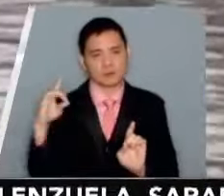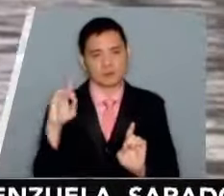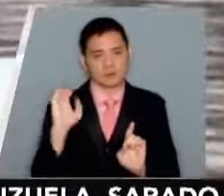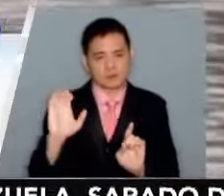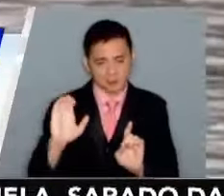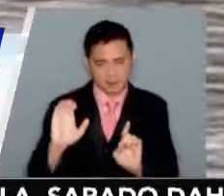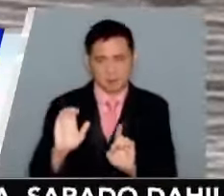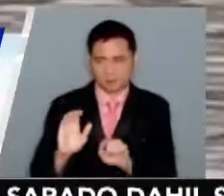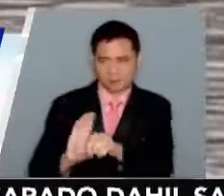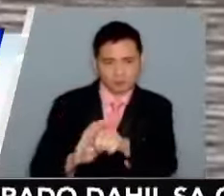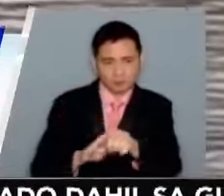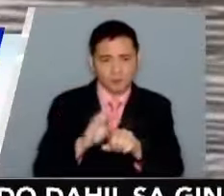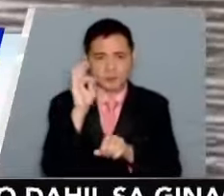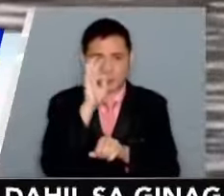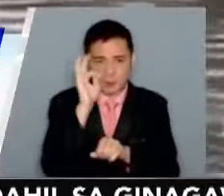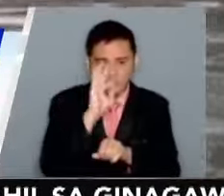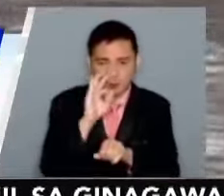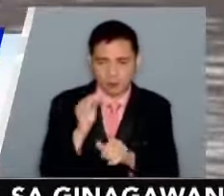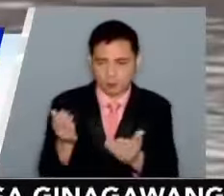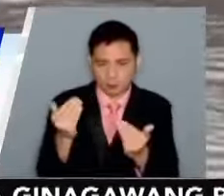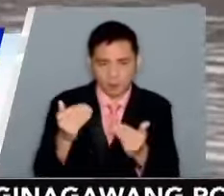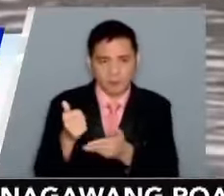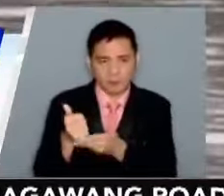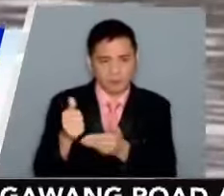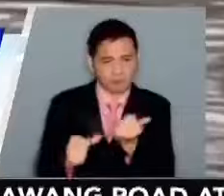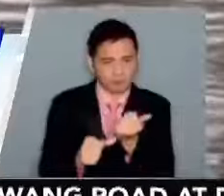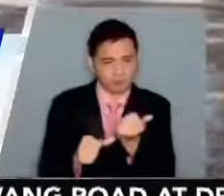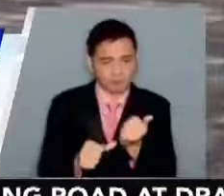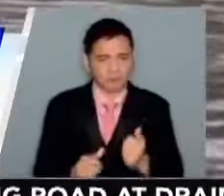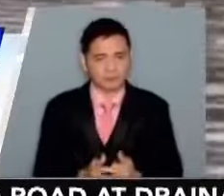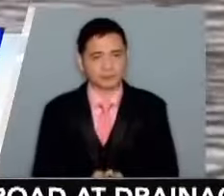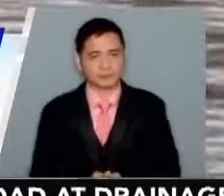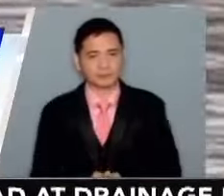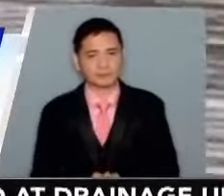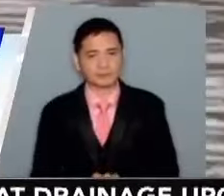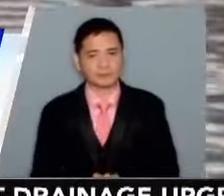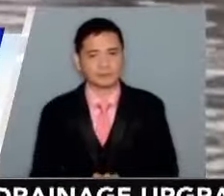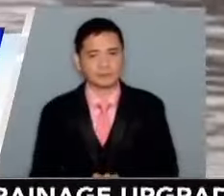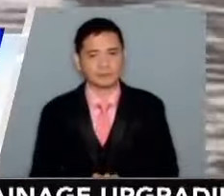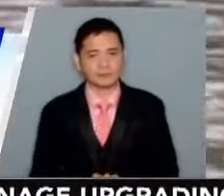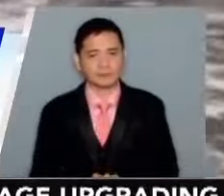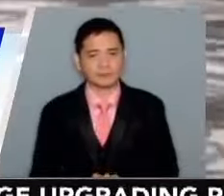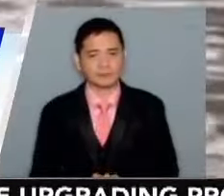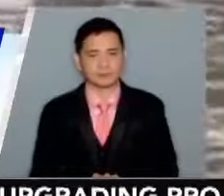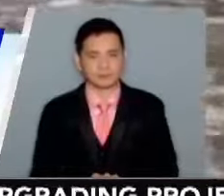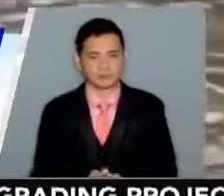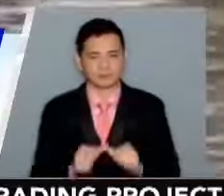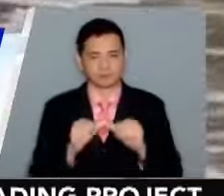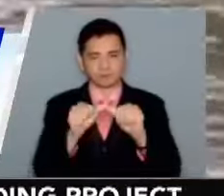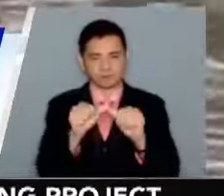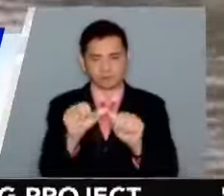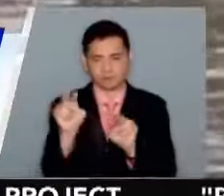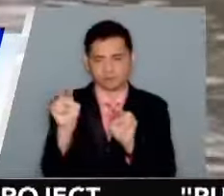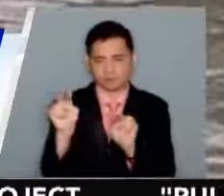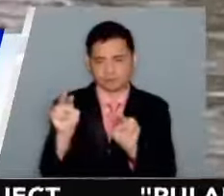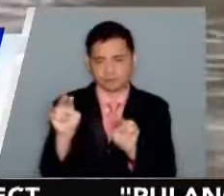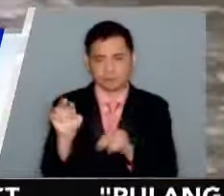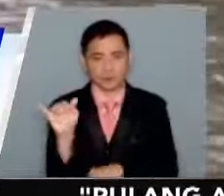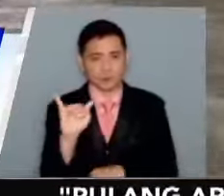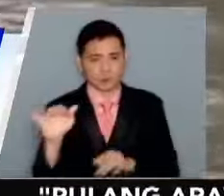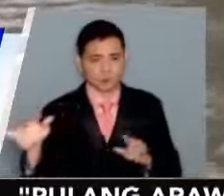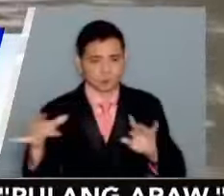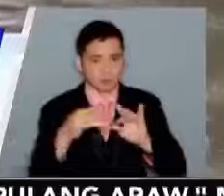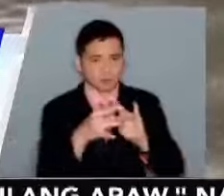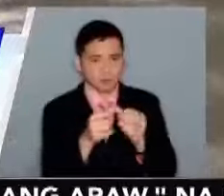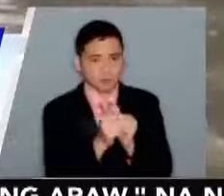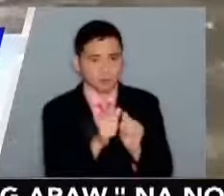ng Hurricane Helene. Kiniaklamaan nilang patuloy silang nagmamonitor at nakipag-ugnayan sa Konsulado ng